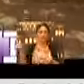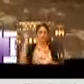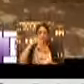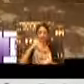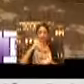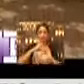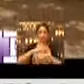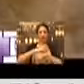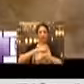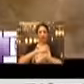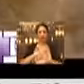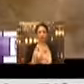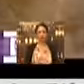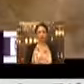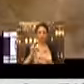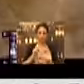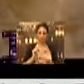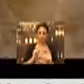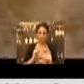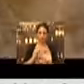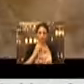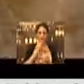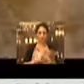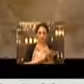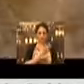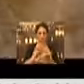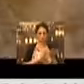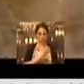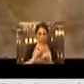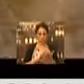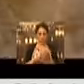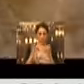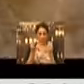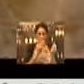خبيث. قولكم معاه. وصلنا لفقرة الشكاوى والمصورة، وعندنا مشكلات كتير في قرى وأحياء.